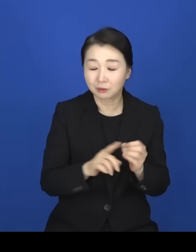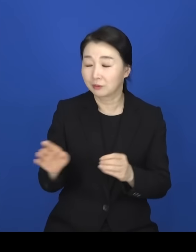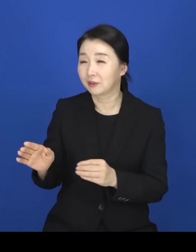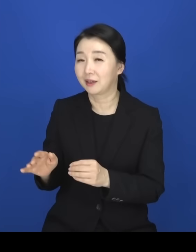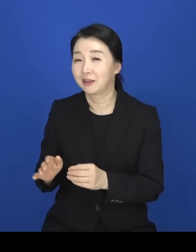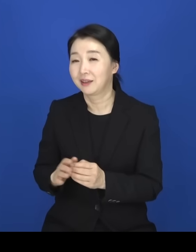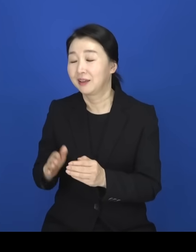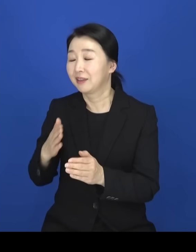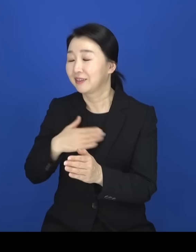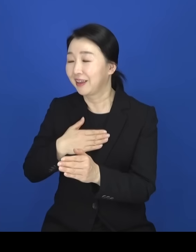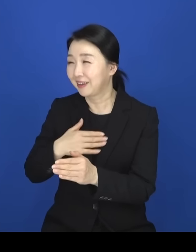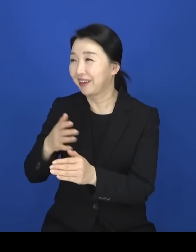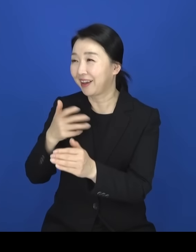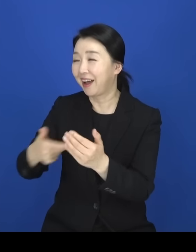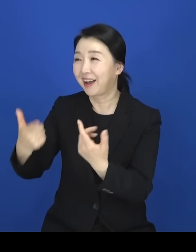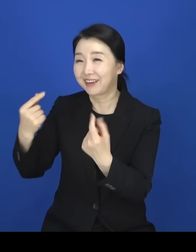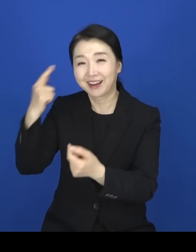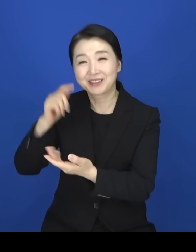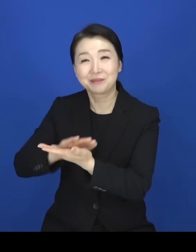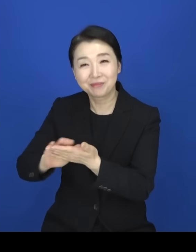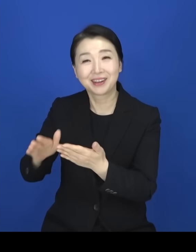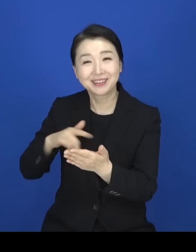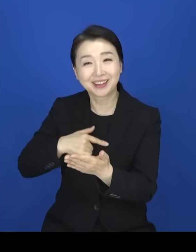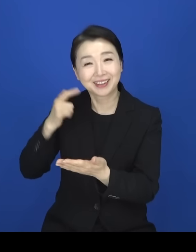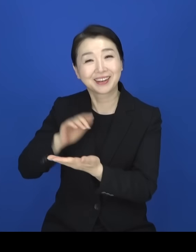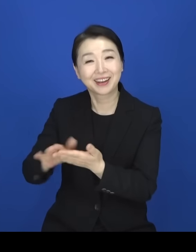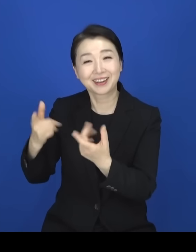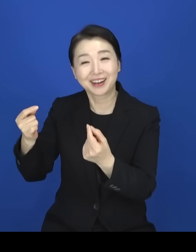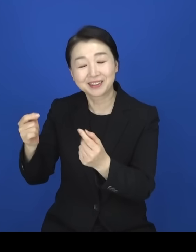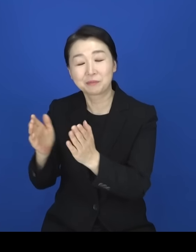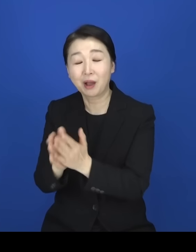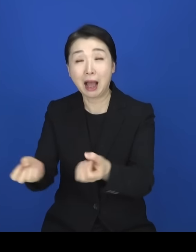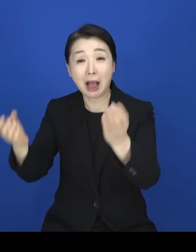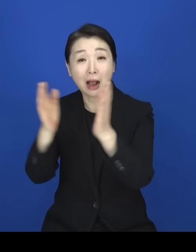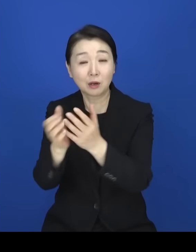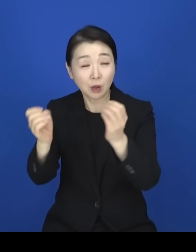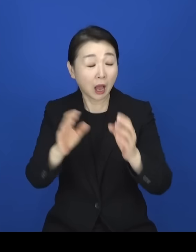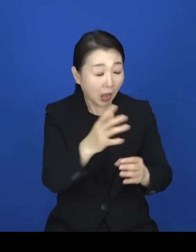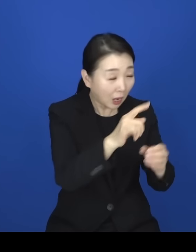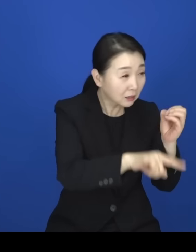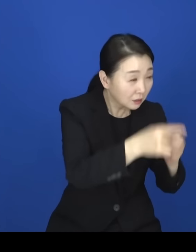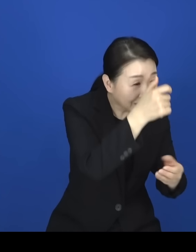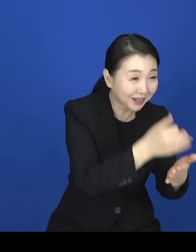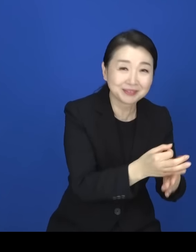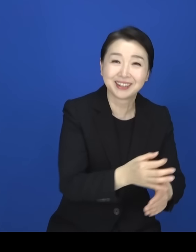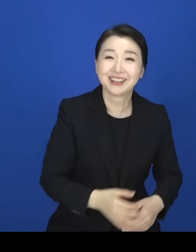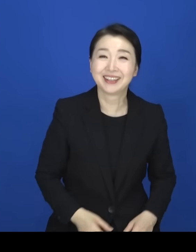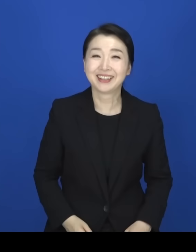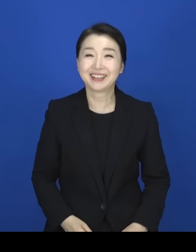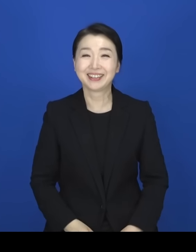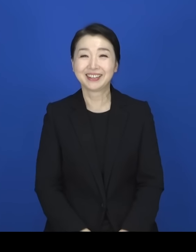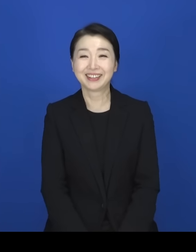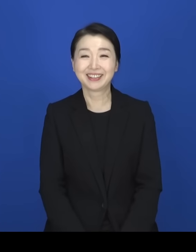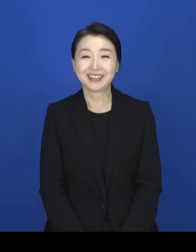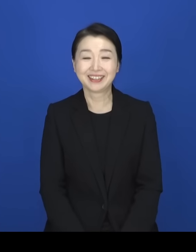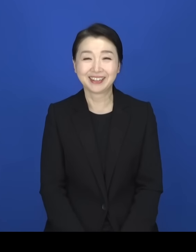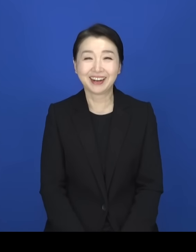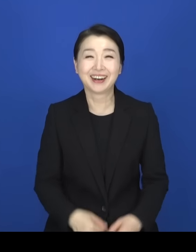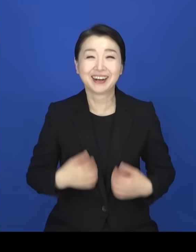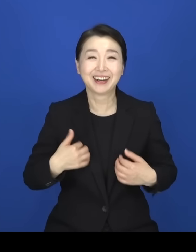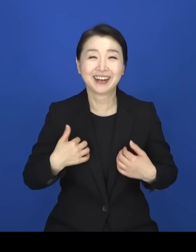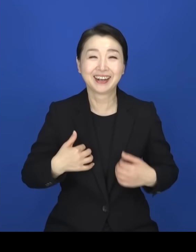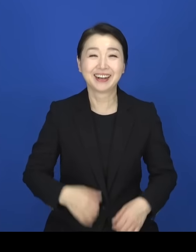똑똑 네 개가 같은 평화 네 개가 할렐루야 하면 스님 아이고 죄송합니다. 뭔 느낌